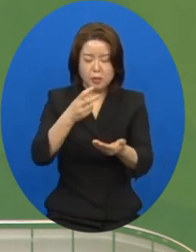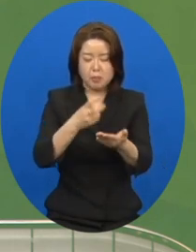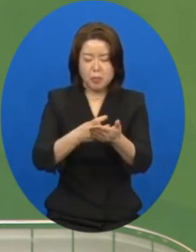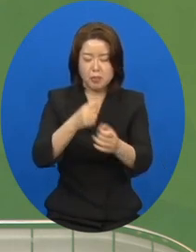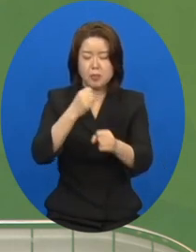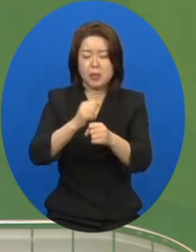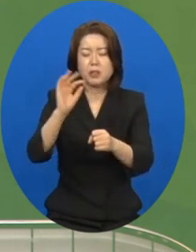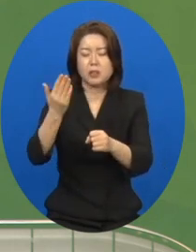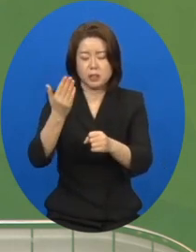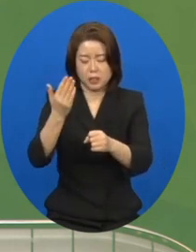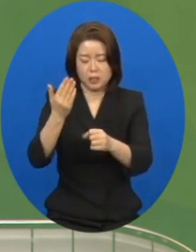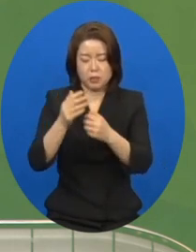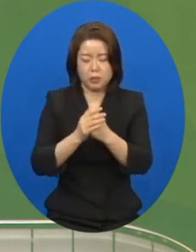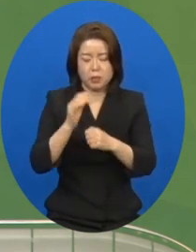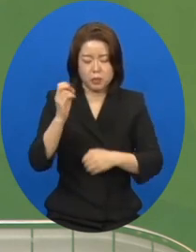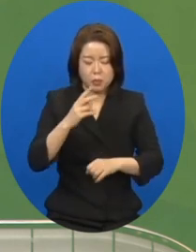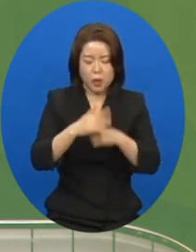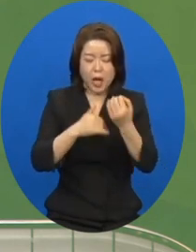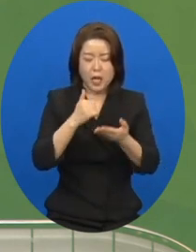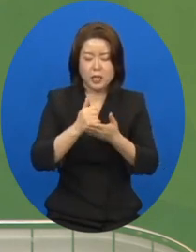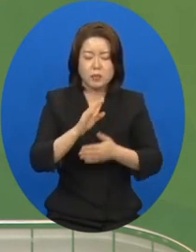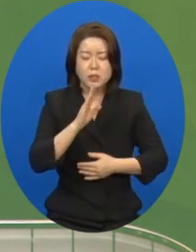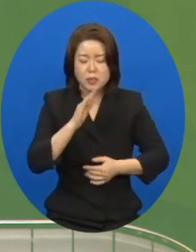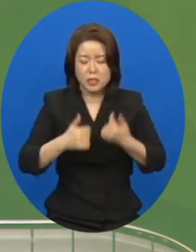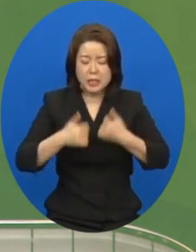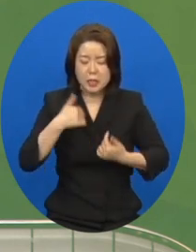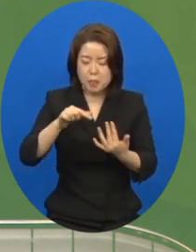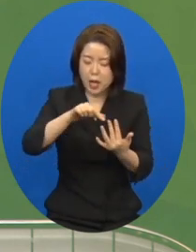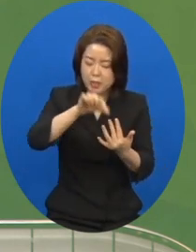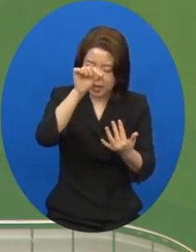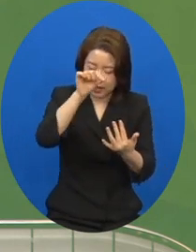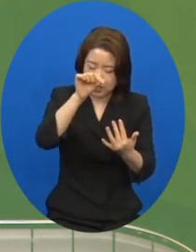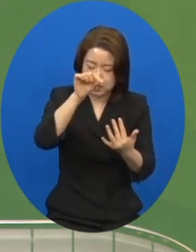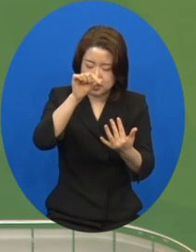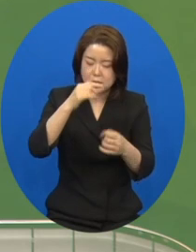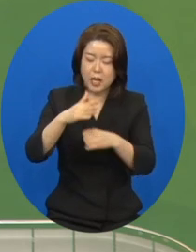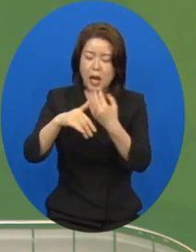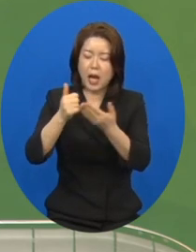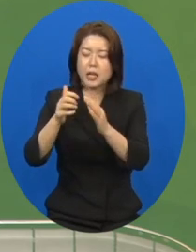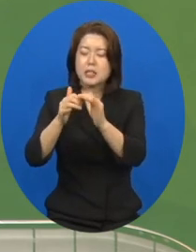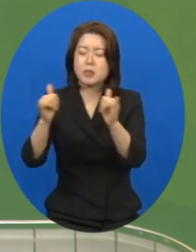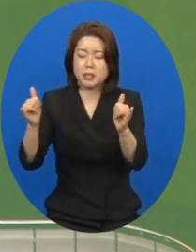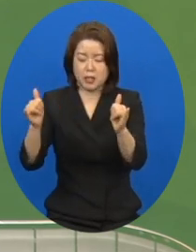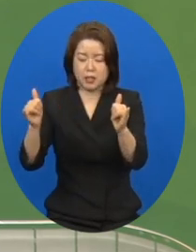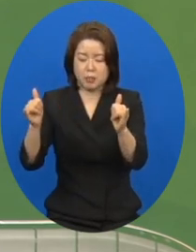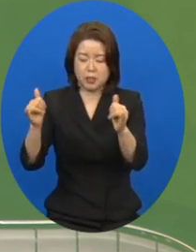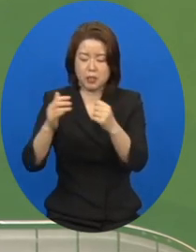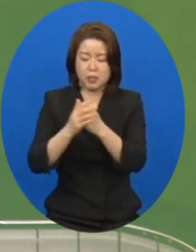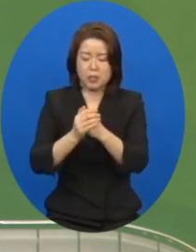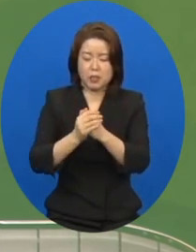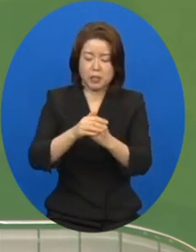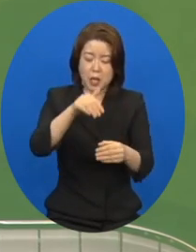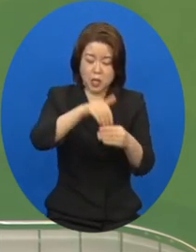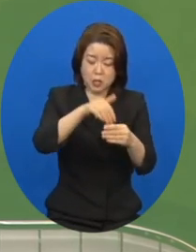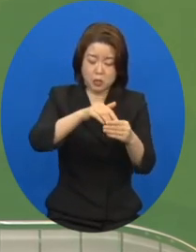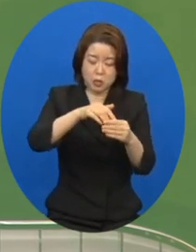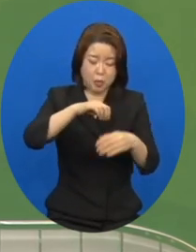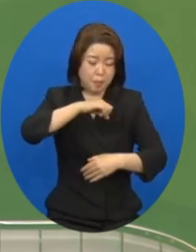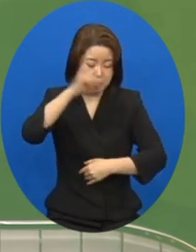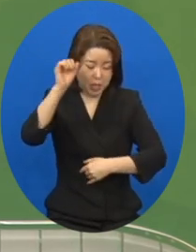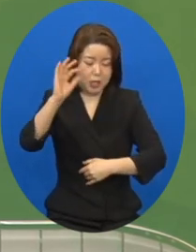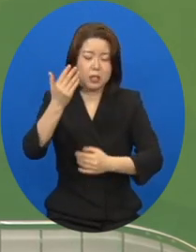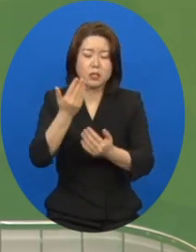세워지고 하나님이 진정 기뻐 택하신 하나님의 사람들이 선거를 통해